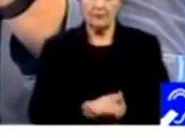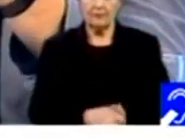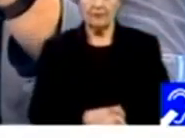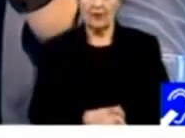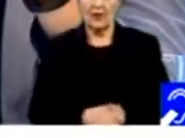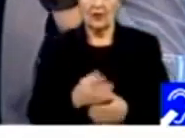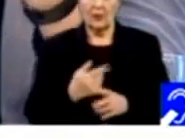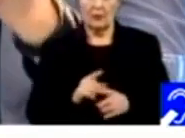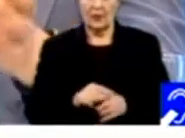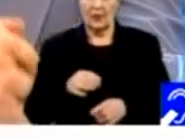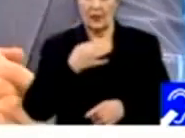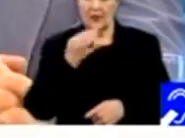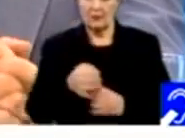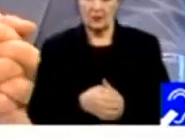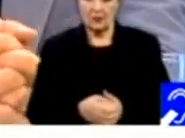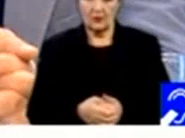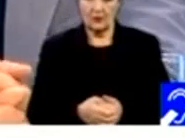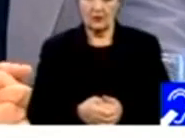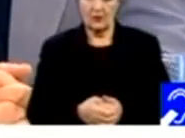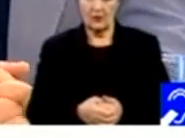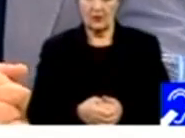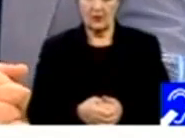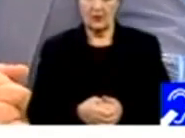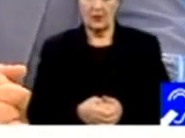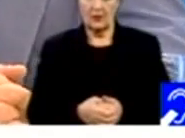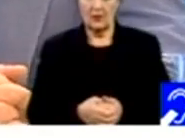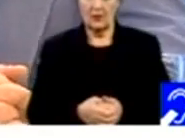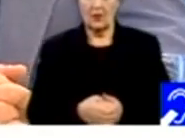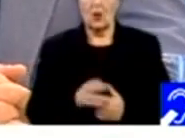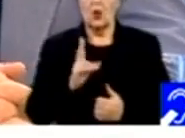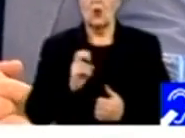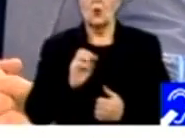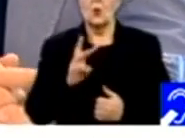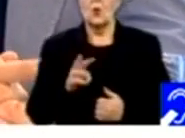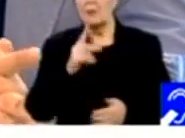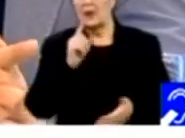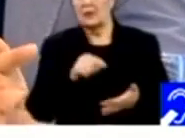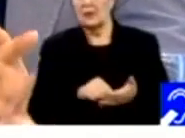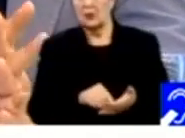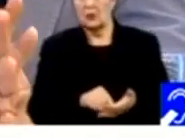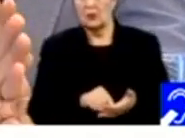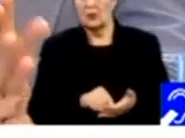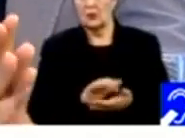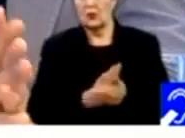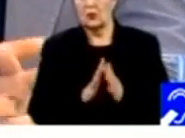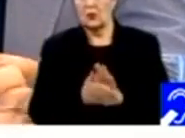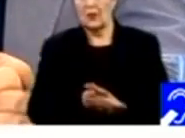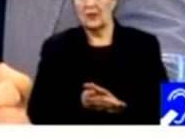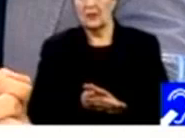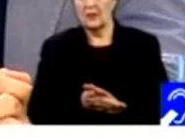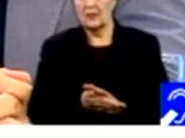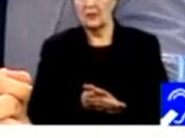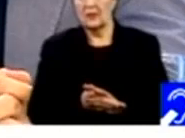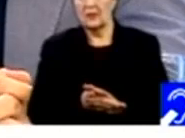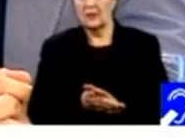pe care ați pomenit-o domniile voastre, domeniul construcțiilor. Așa. Cum s-a ajuns în această situație